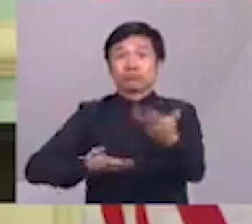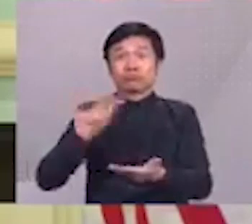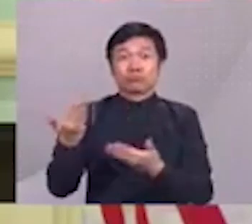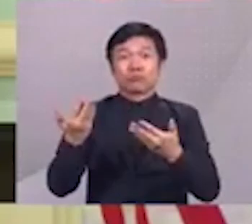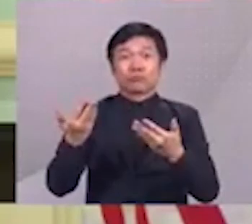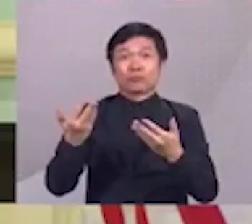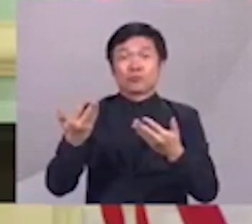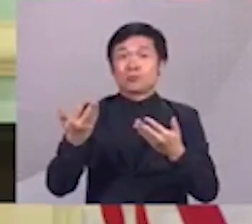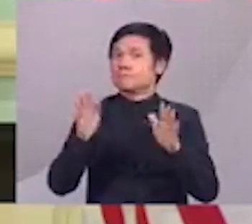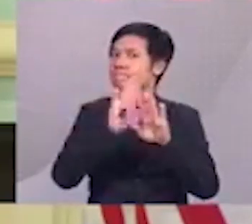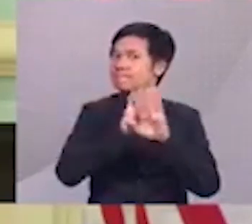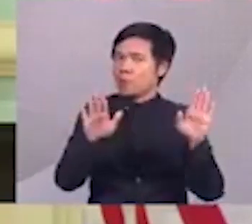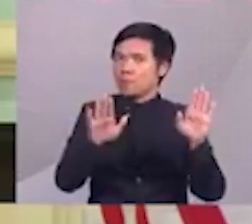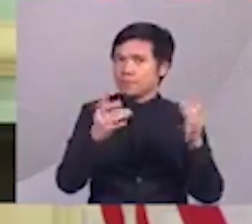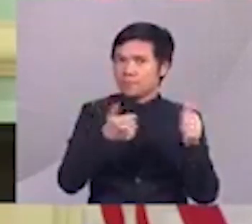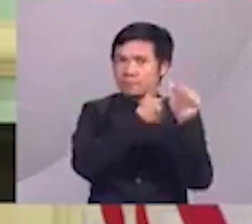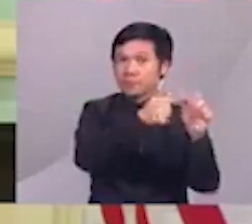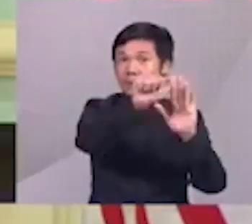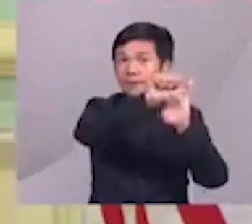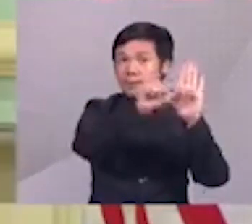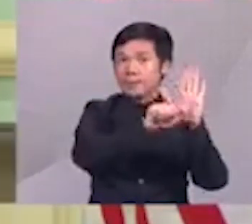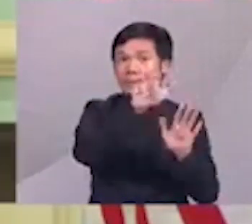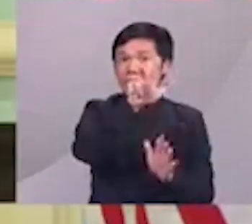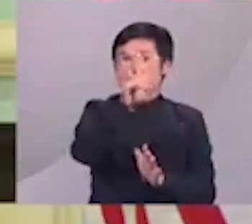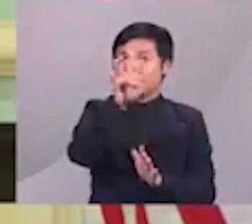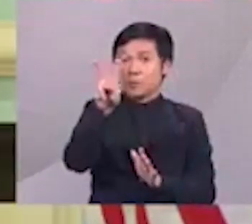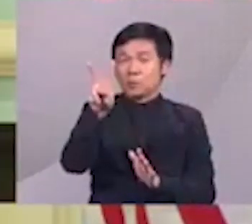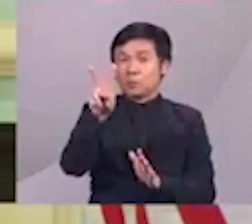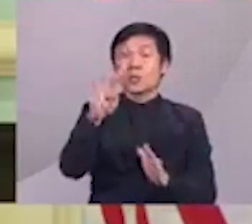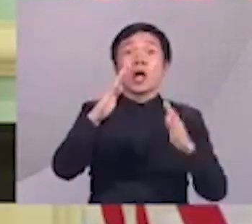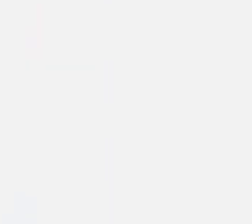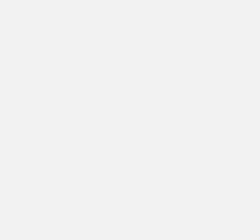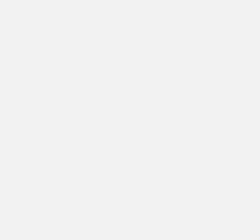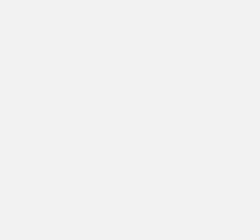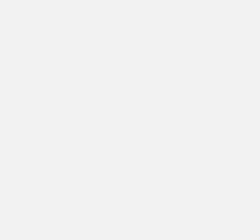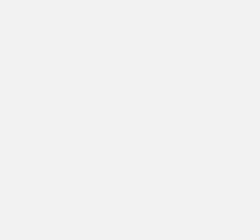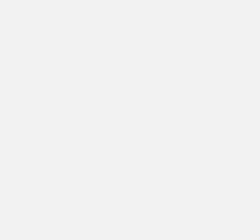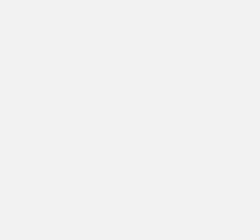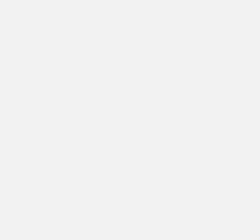peraturan Akta 342. Rumah terbuka tidak dibenarkan.